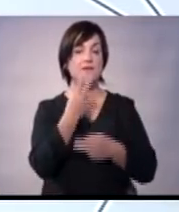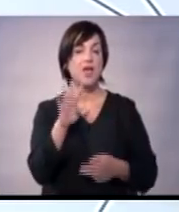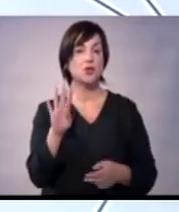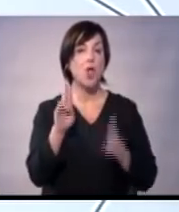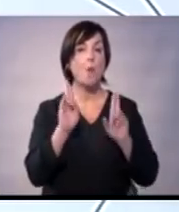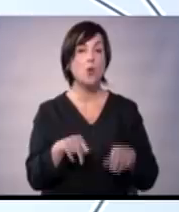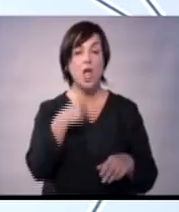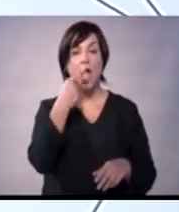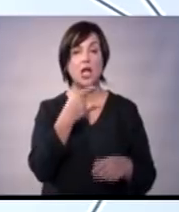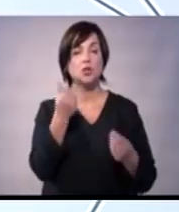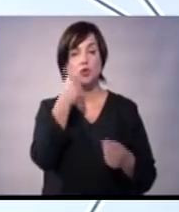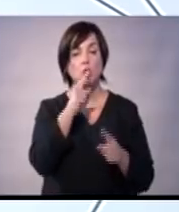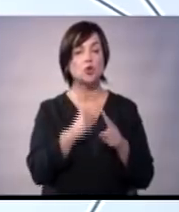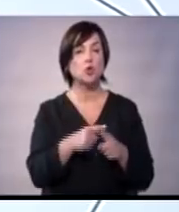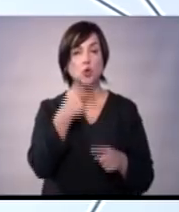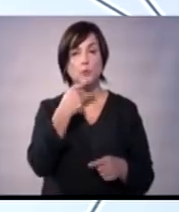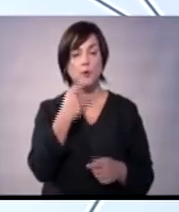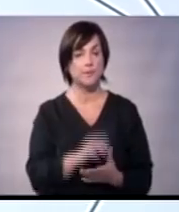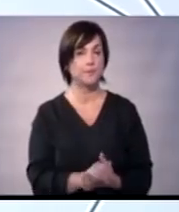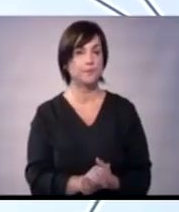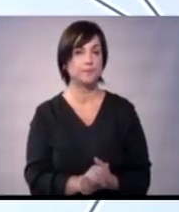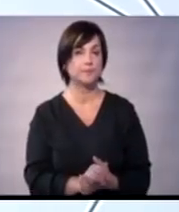24. Može li da ne kažete za što potočno stanuva zbor?